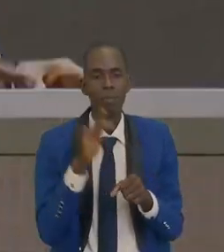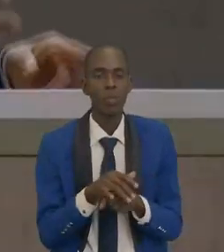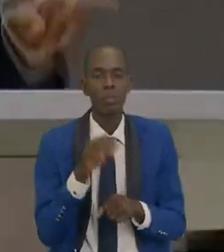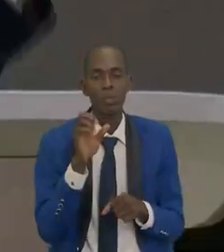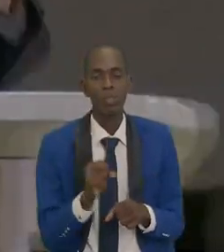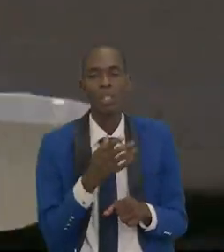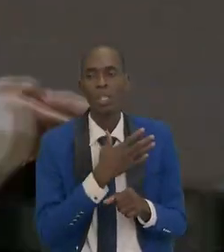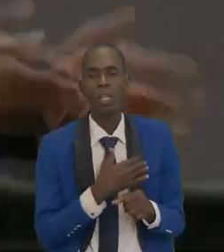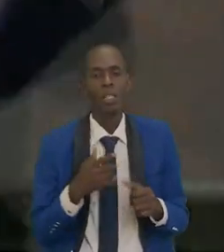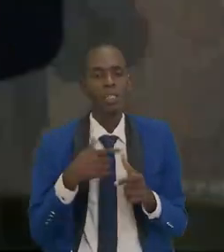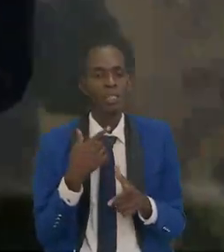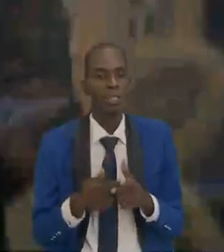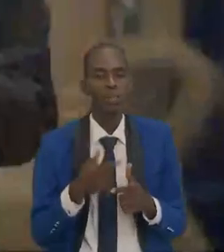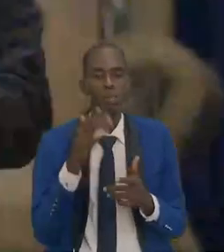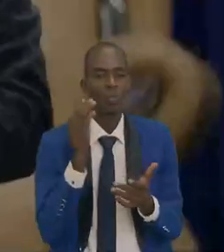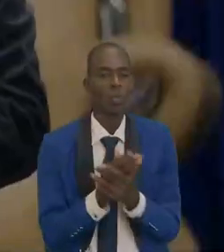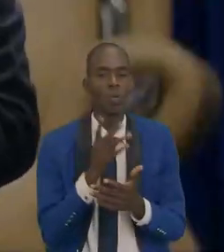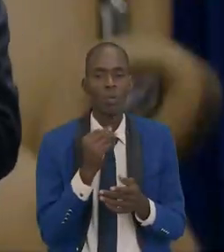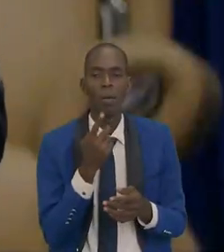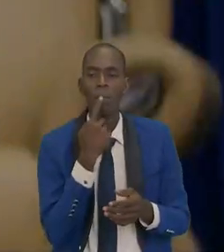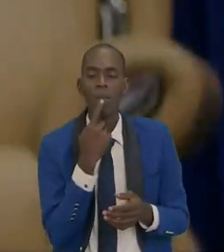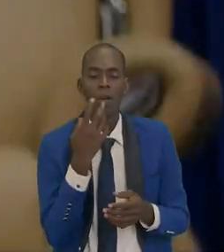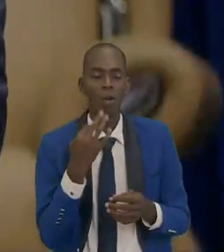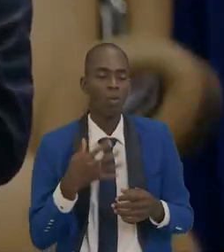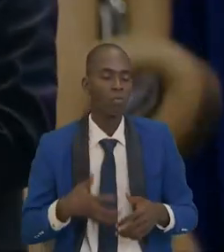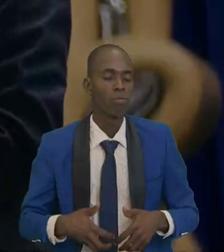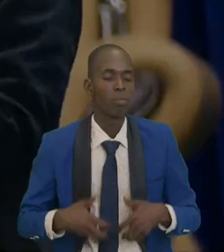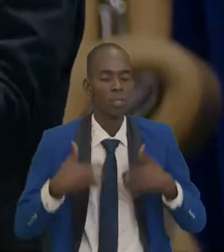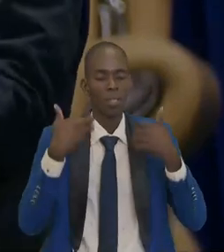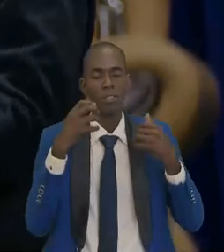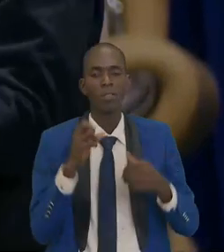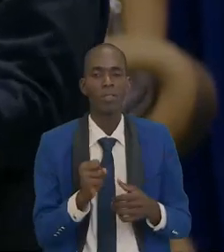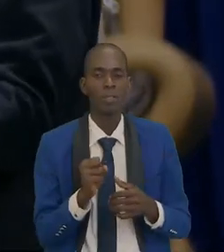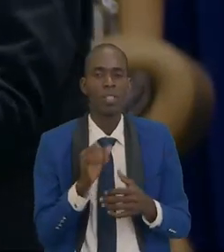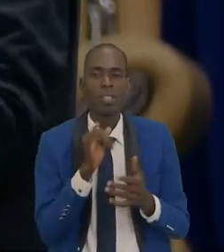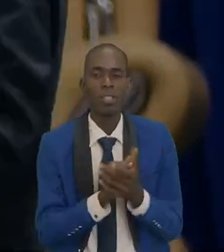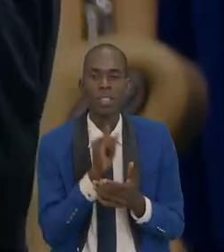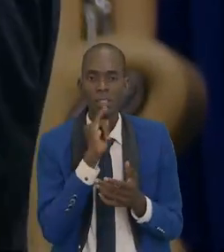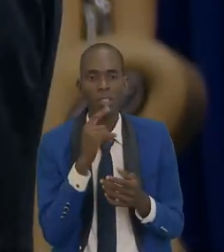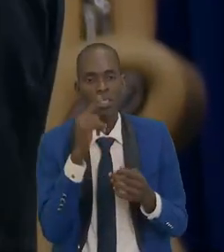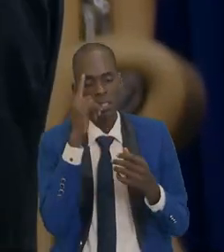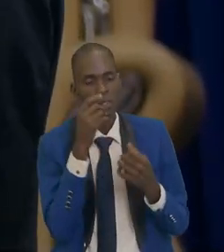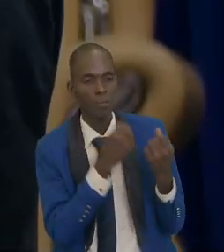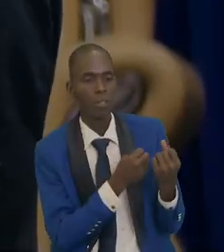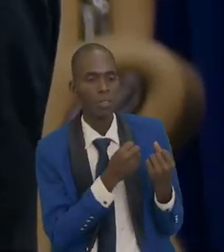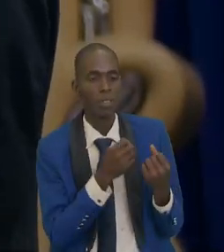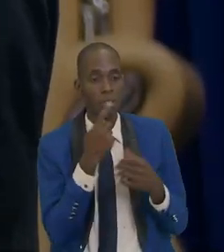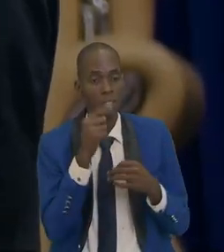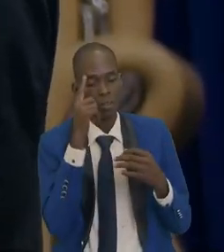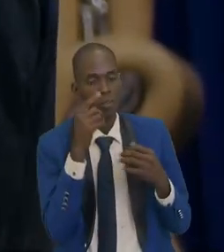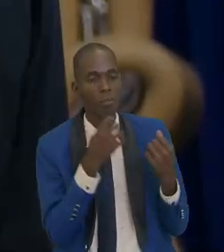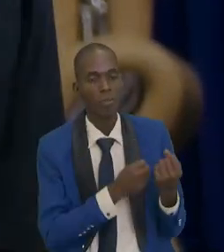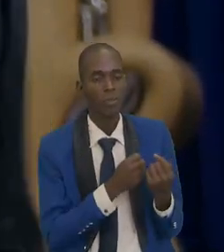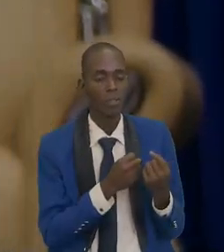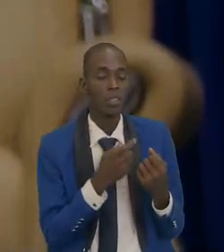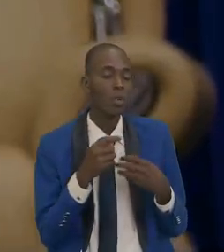Ensuite, fermer la gueule des lions. Ça, c'est la foi. La foi qu'ils avaient